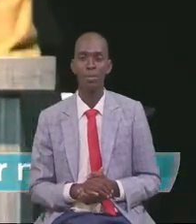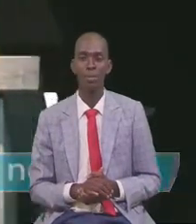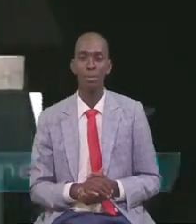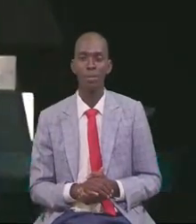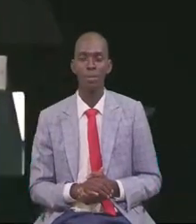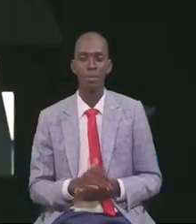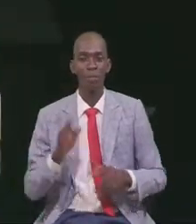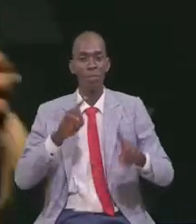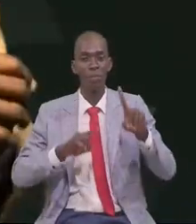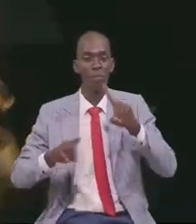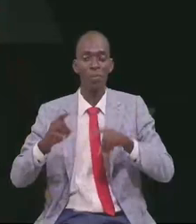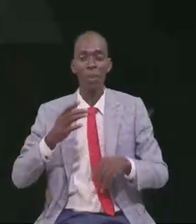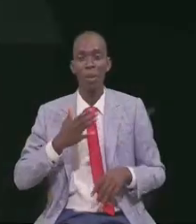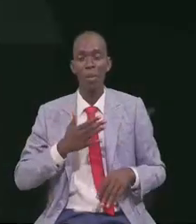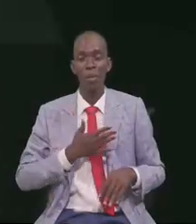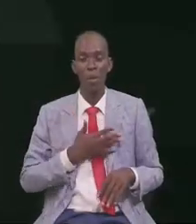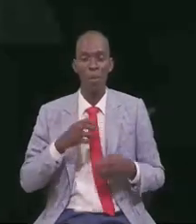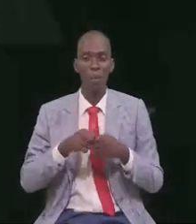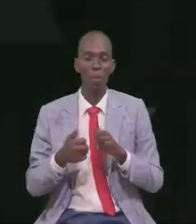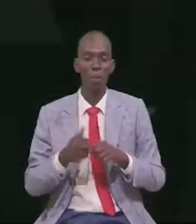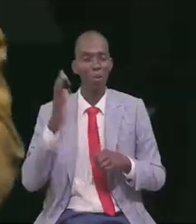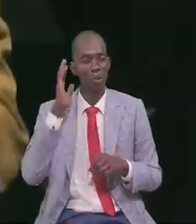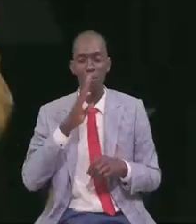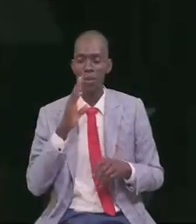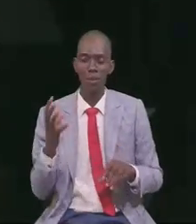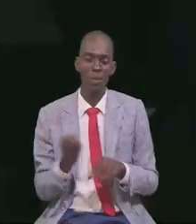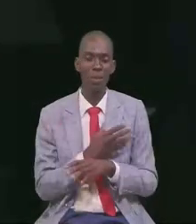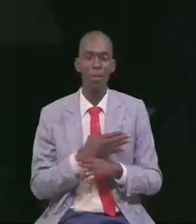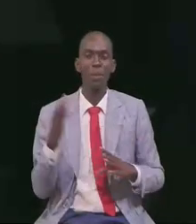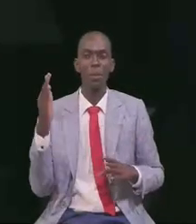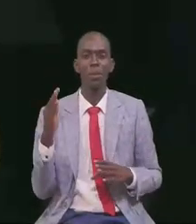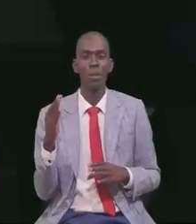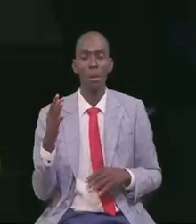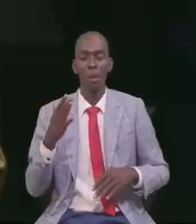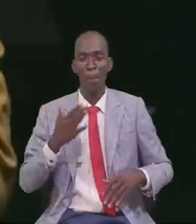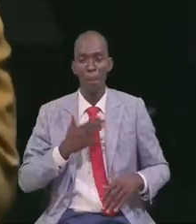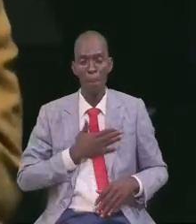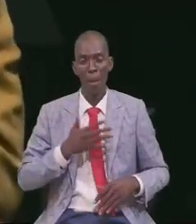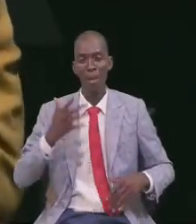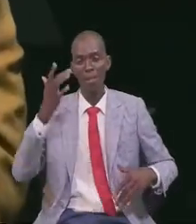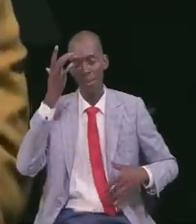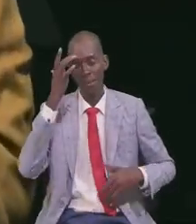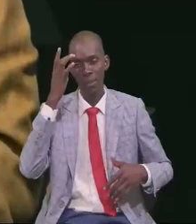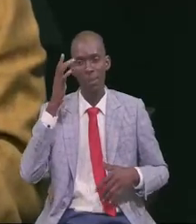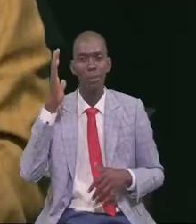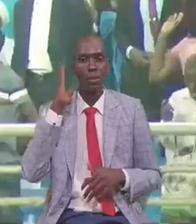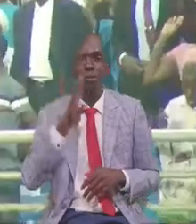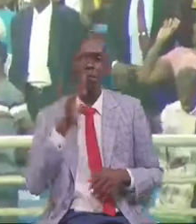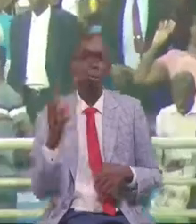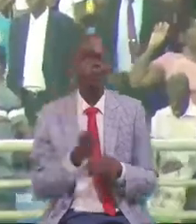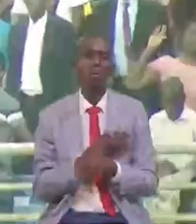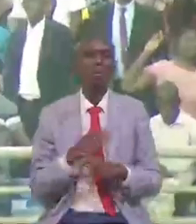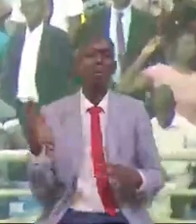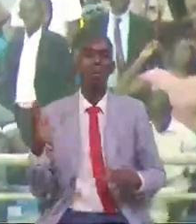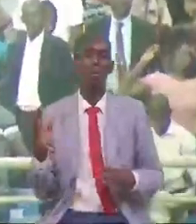Mes problèmes seront balayés. Mes maladies seront balayées. Dis-le pour